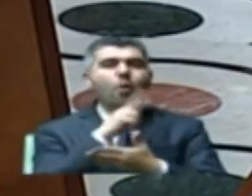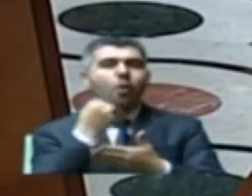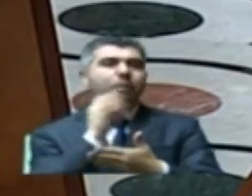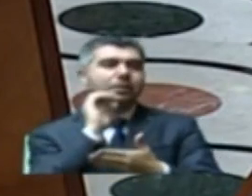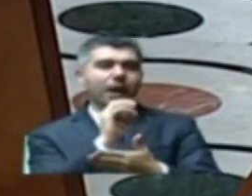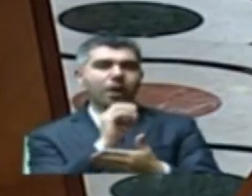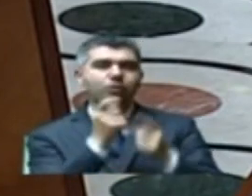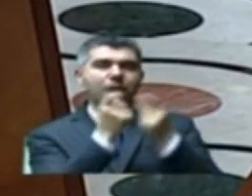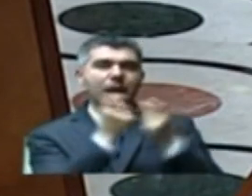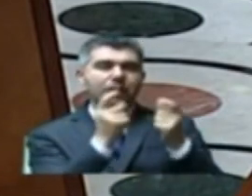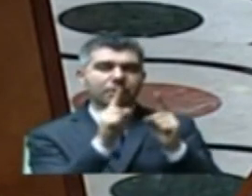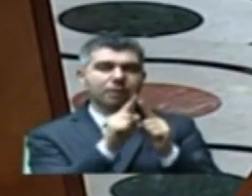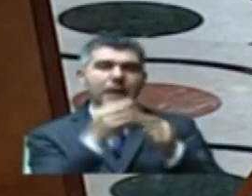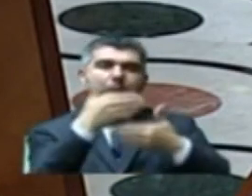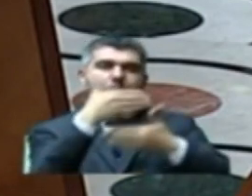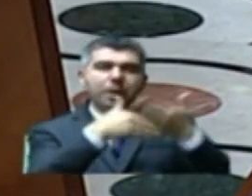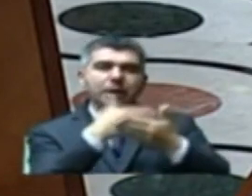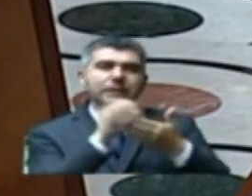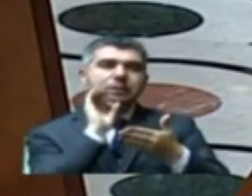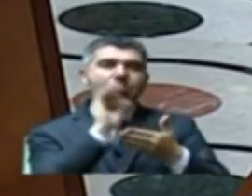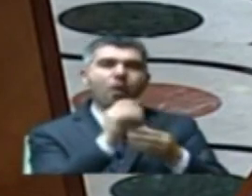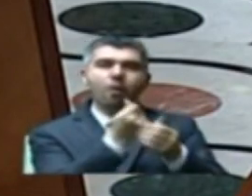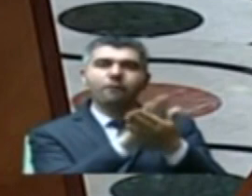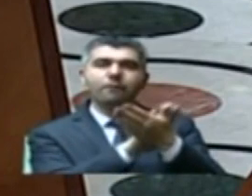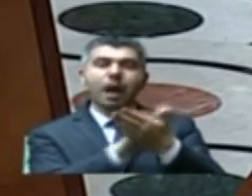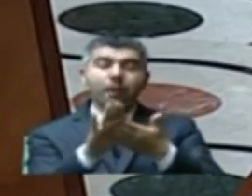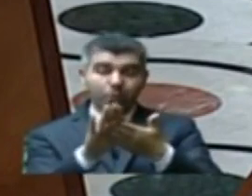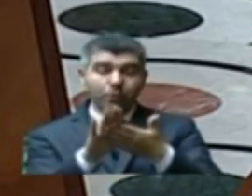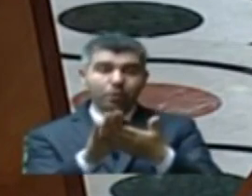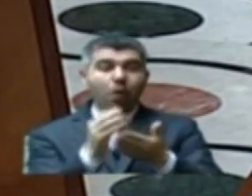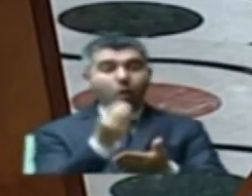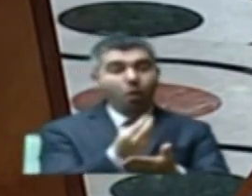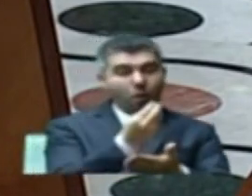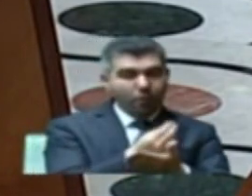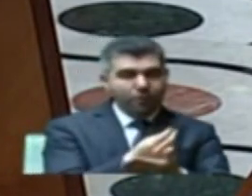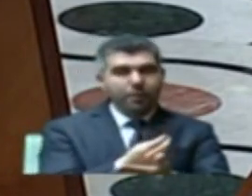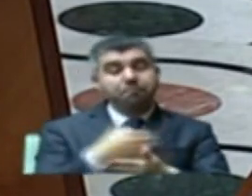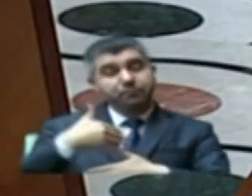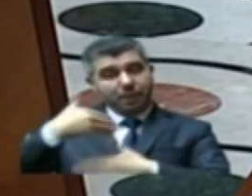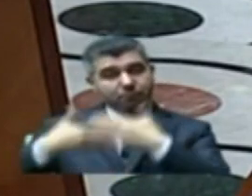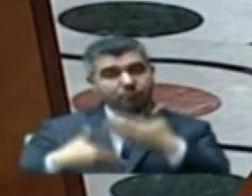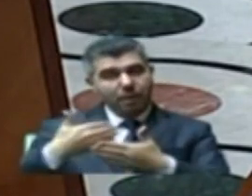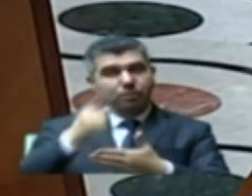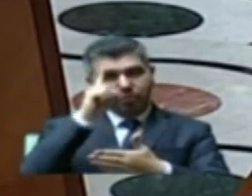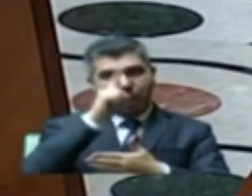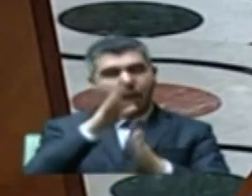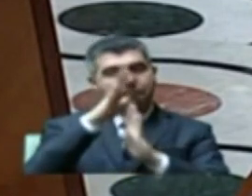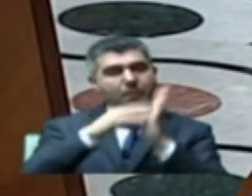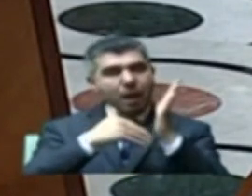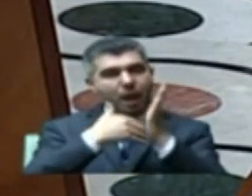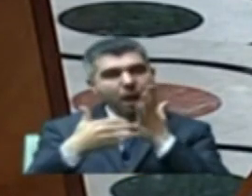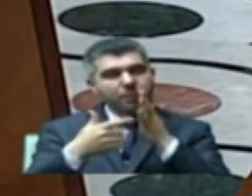كتدعم إصلاح البنيات ديال مؤسسات الرعاية الاجتماعية ديال الطفولة، وغنتقلوا فيما بعد في البرنامج ديالنا